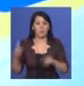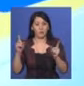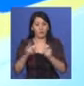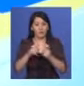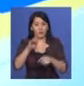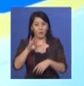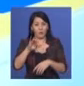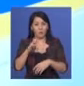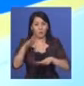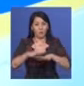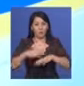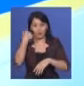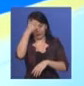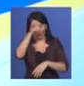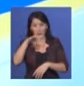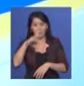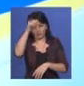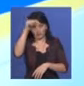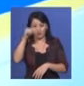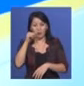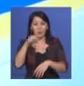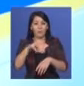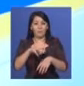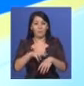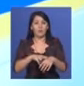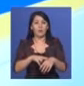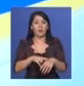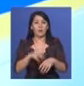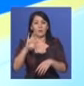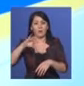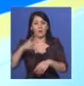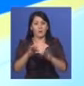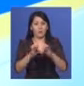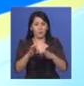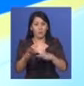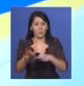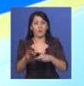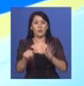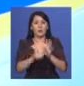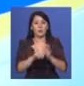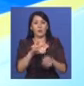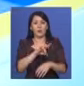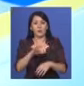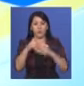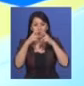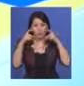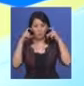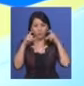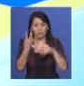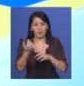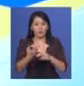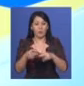қабылдады. Ахметжан Есімов қоры биыл наурызда дәрігерлер, полиция және әлеуметтік сала қызметкерлері үшін 6 миллион бетперде алуға